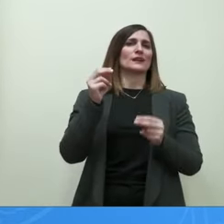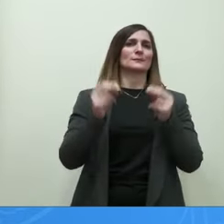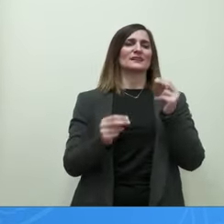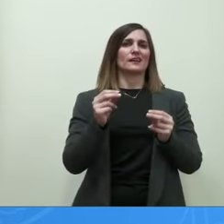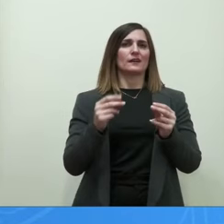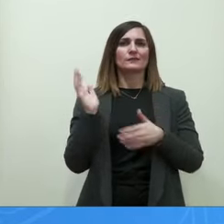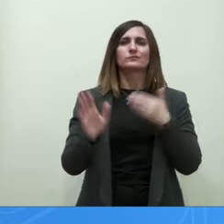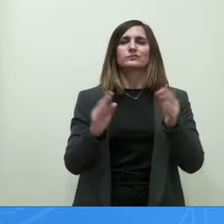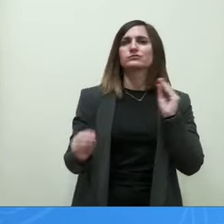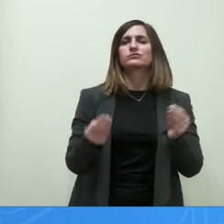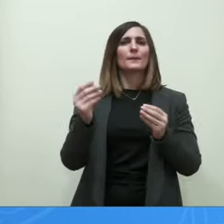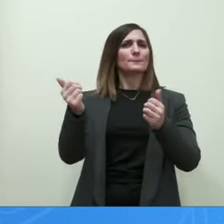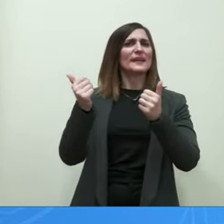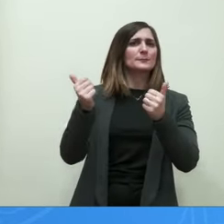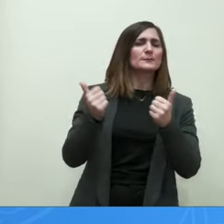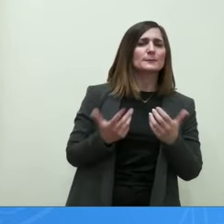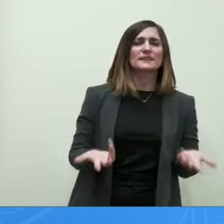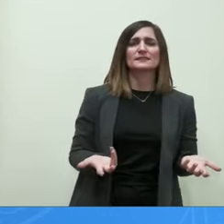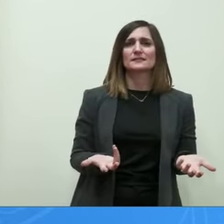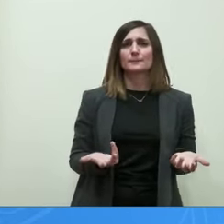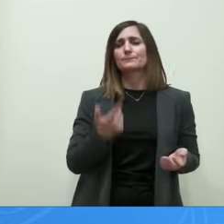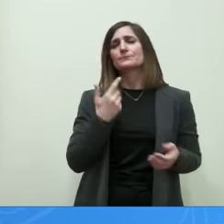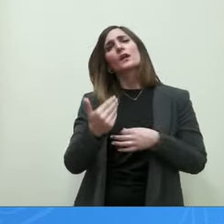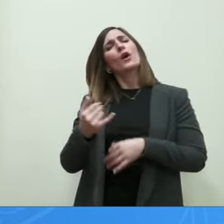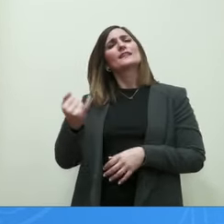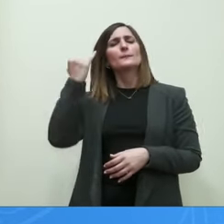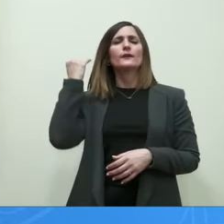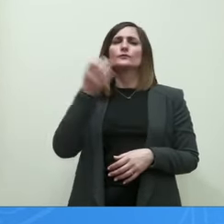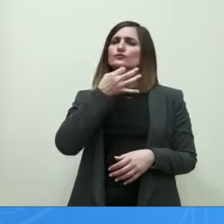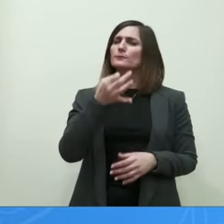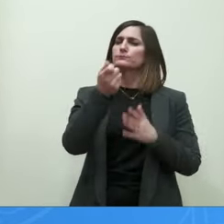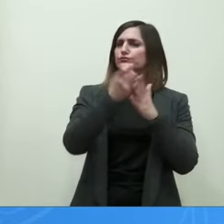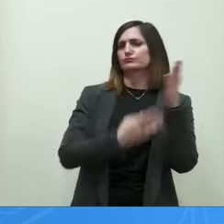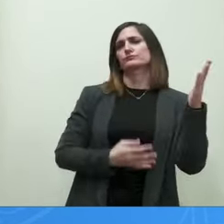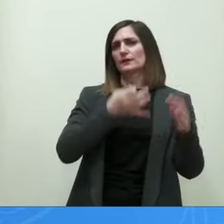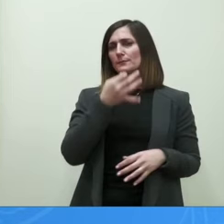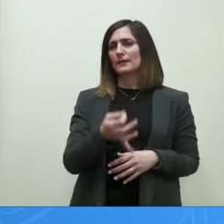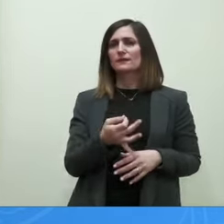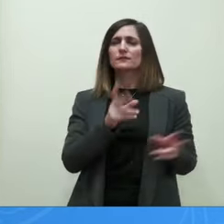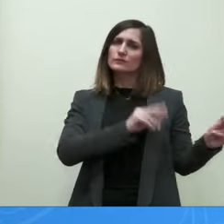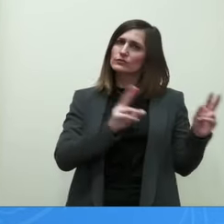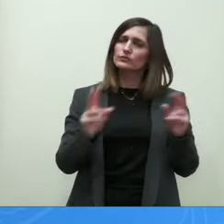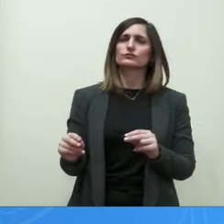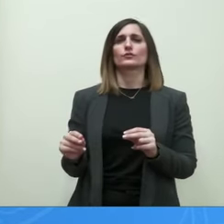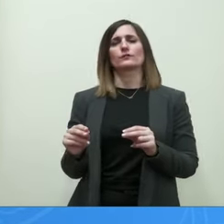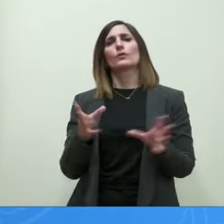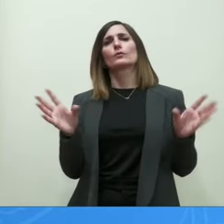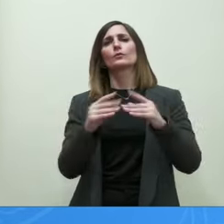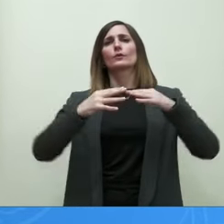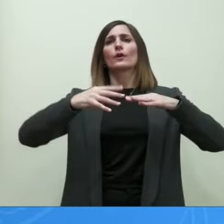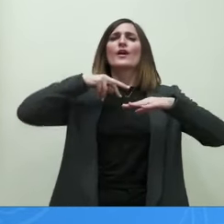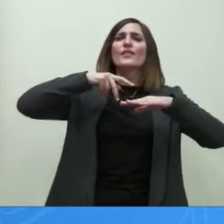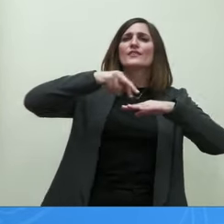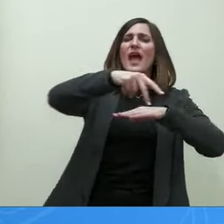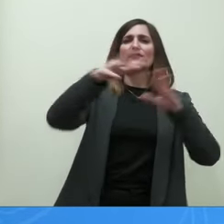οποία τρέχουν, πιέζουν, είναι πιεστικά. Ανέφερε ο κύριος Αντιδήμαρχος αρκετά από αυτά. Το ίδιο ισχύει και με τις διαβάσεις